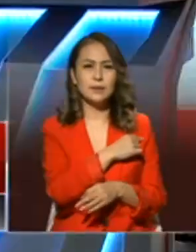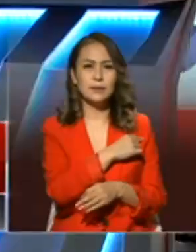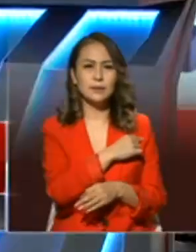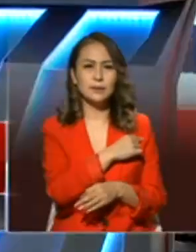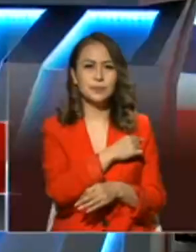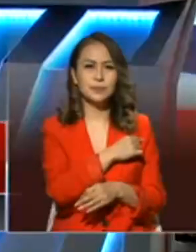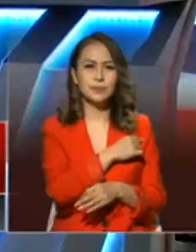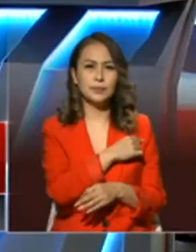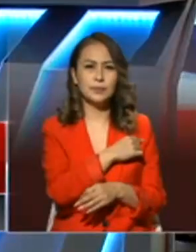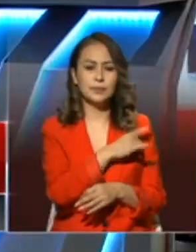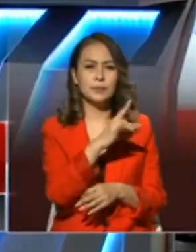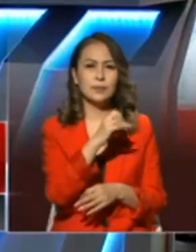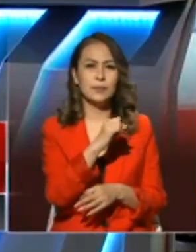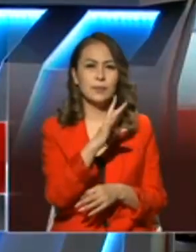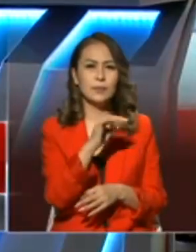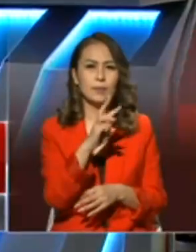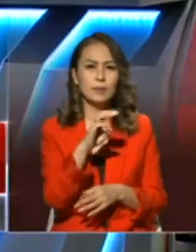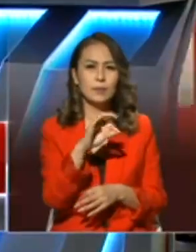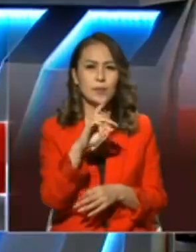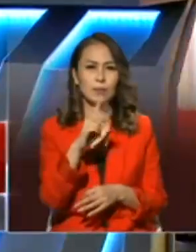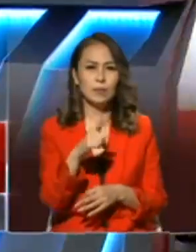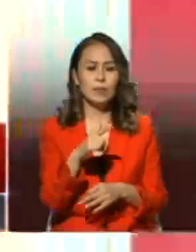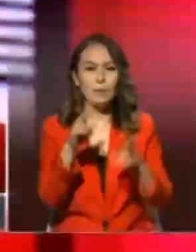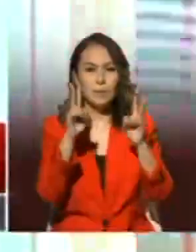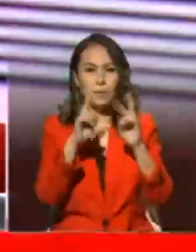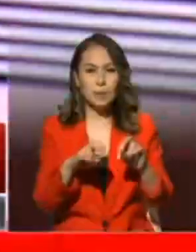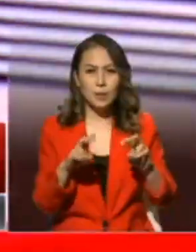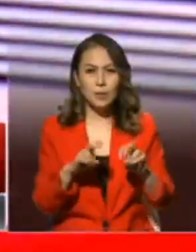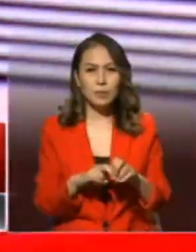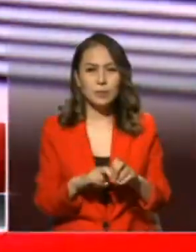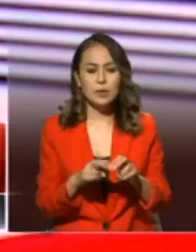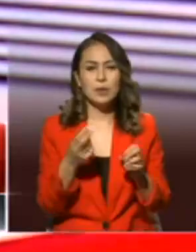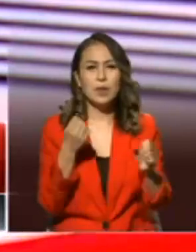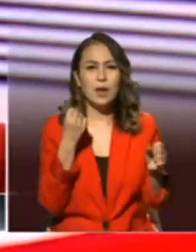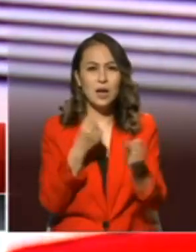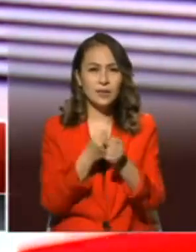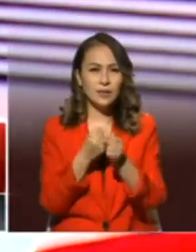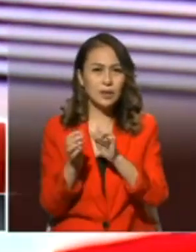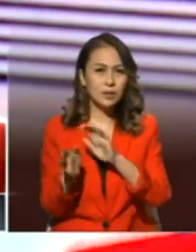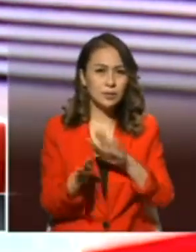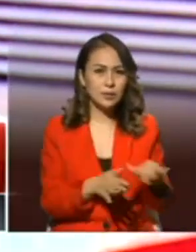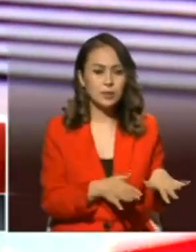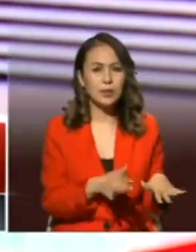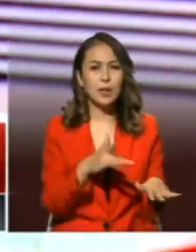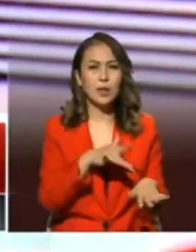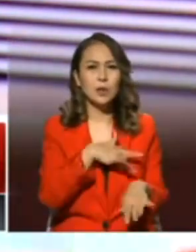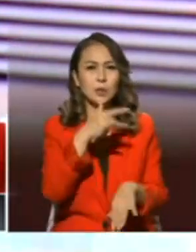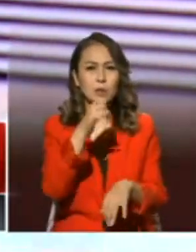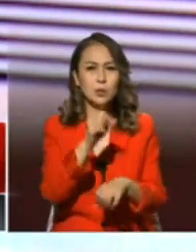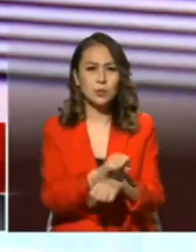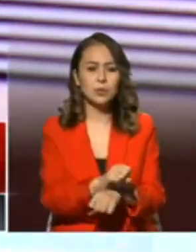жаңа реаниматолог, ол енді сол реанимацияда қарайды. ДТП-дан кейін немесе инсульттан кейін науқас